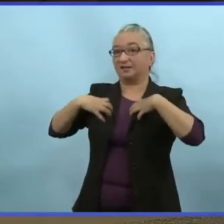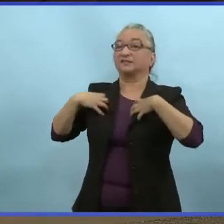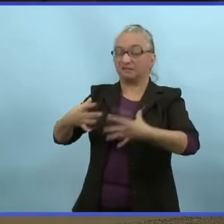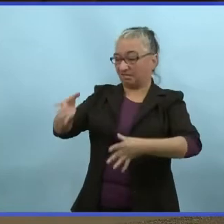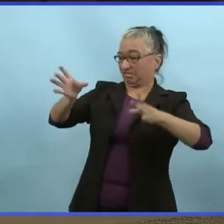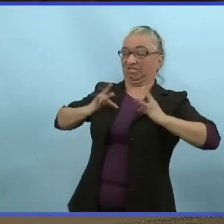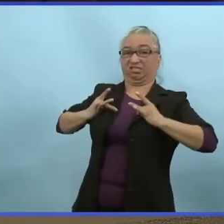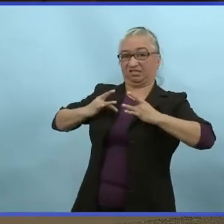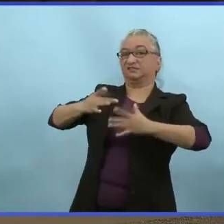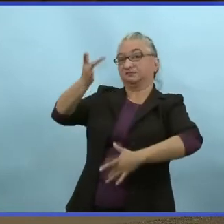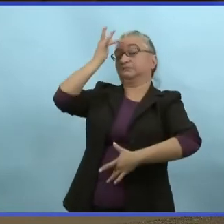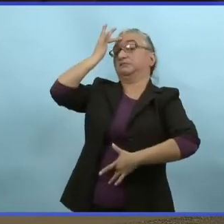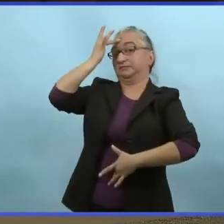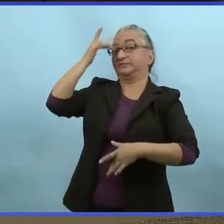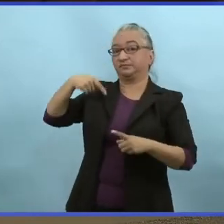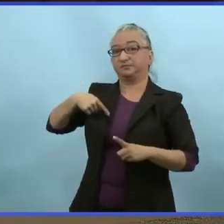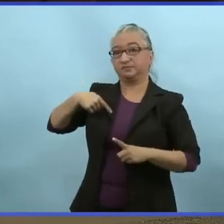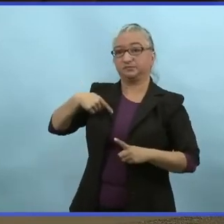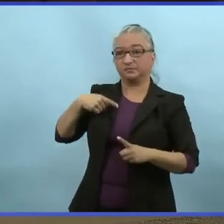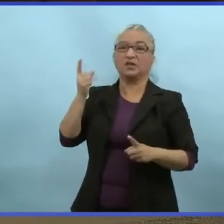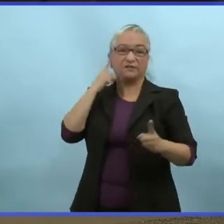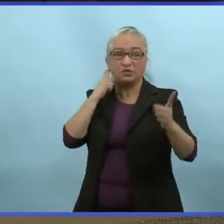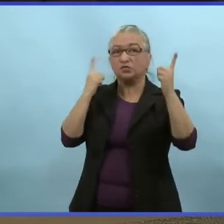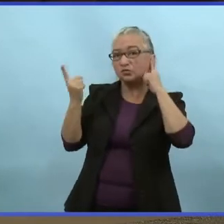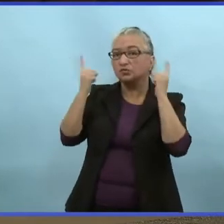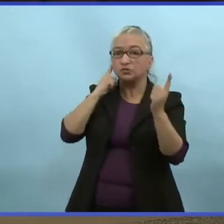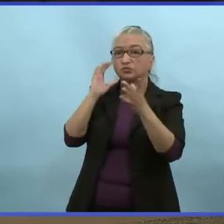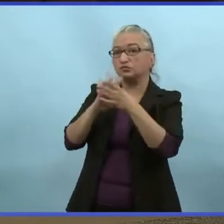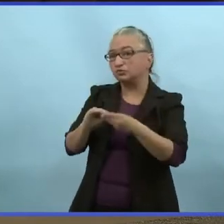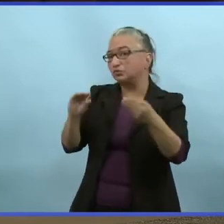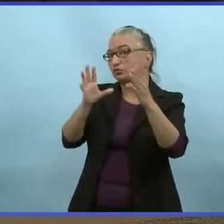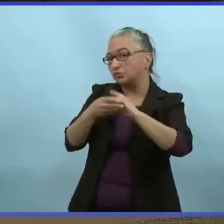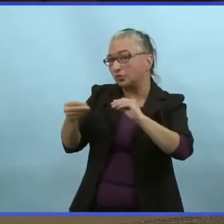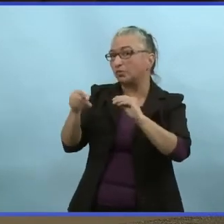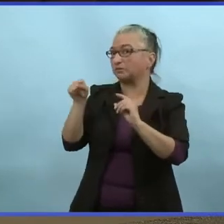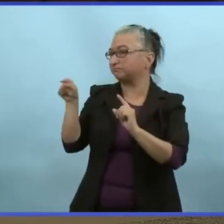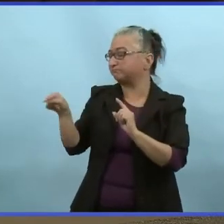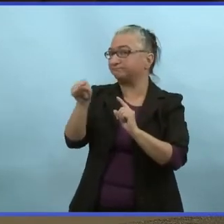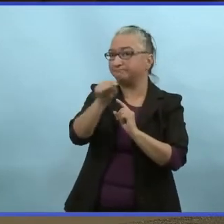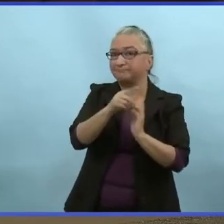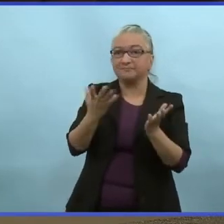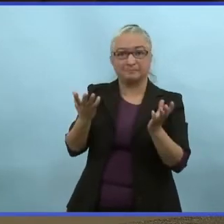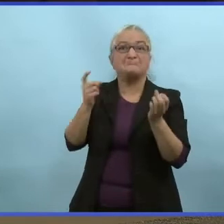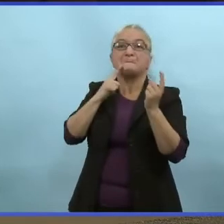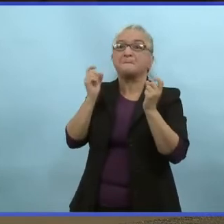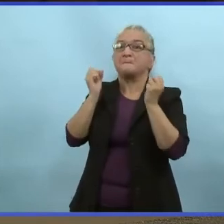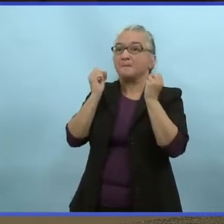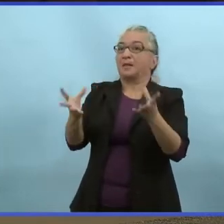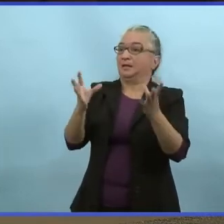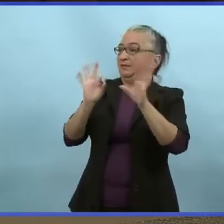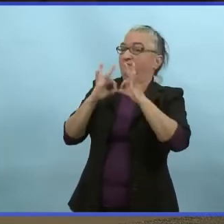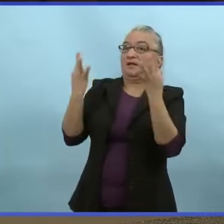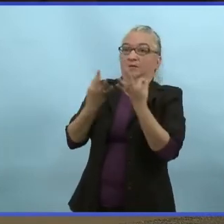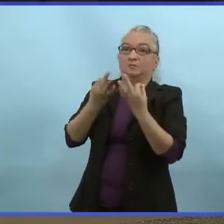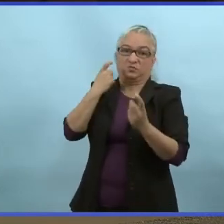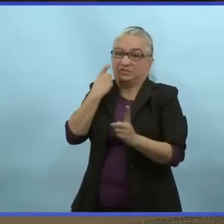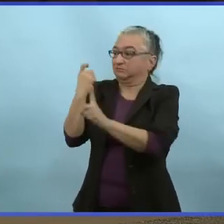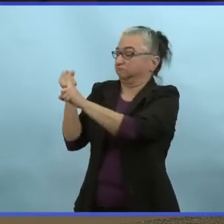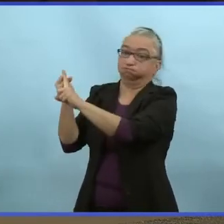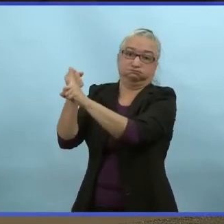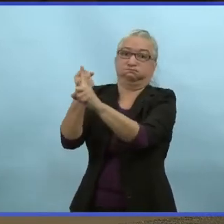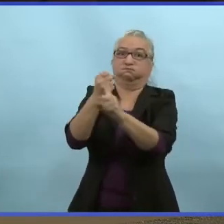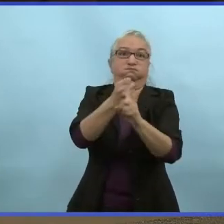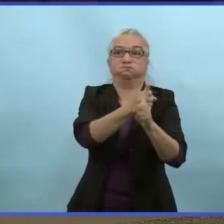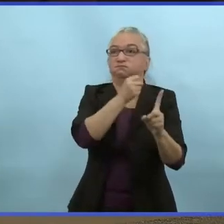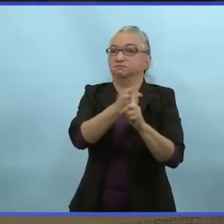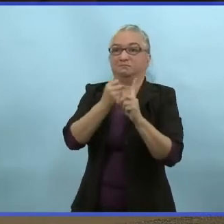Et ils ont, pour certains, ils toussent, beaucoup, les médecins urgentistes ont dit qu